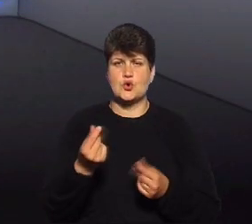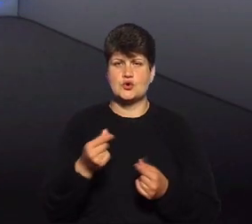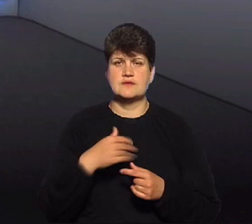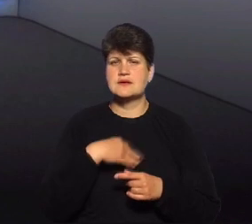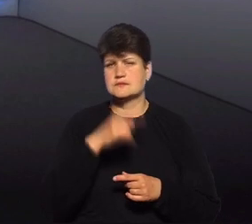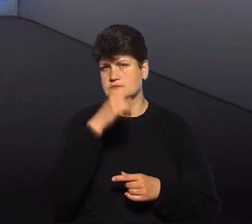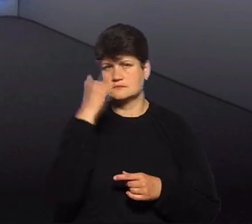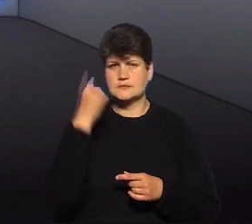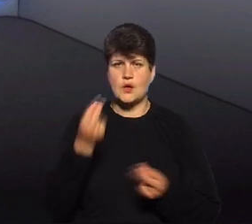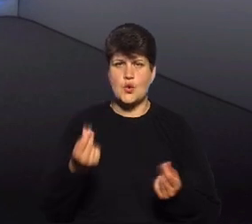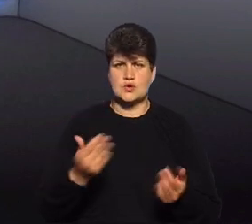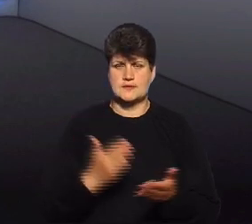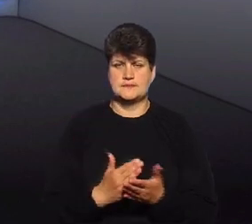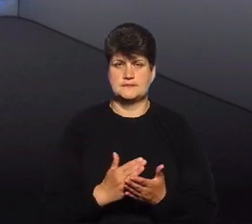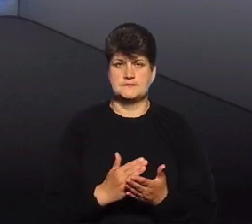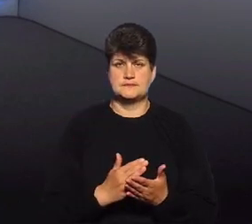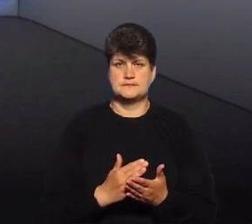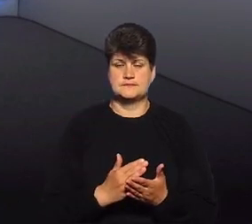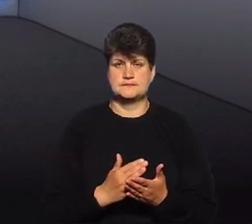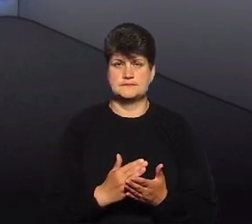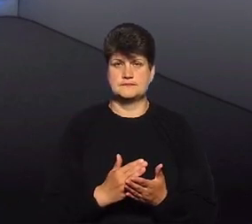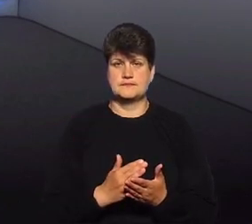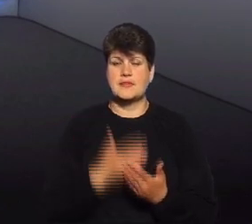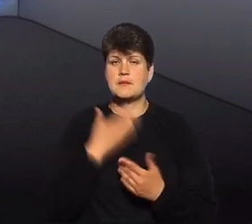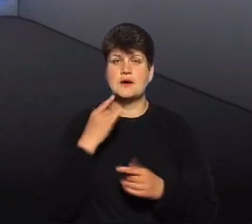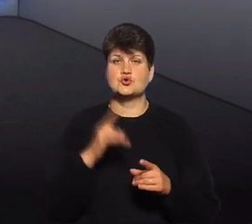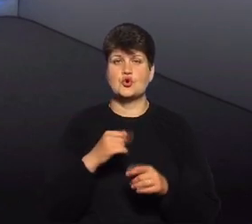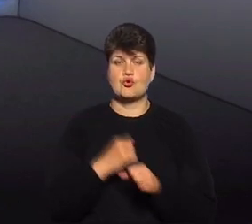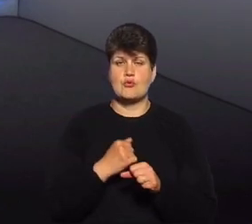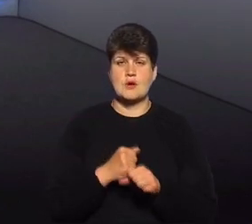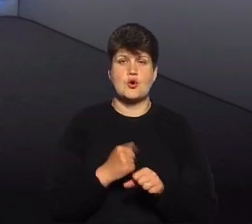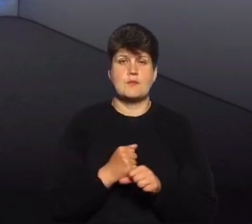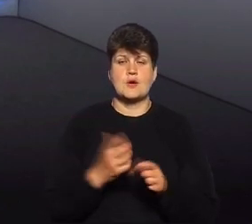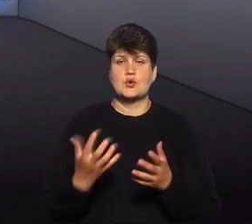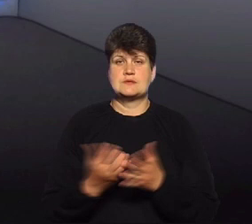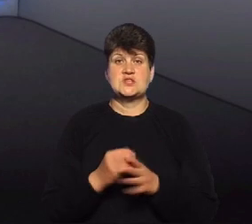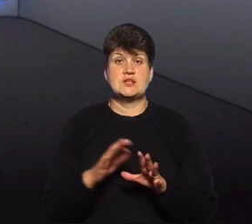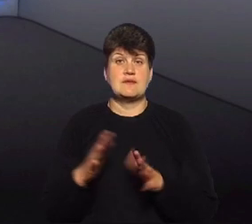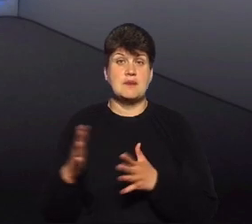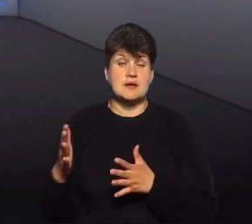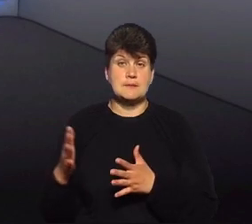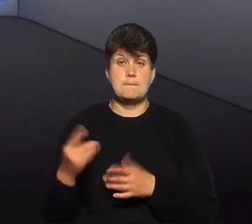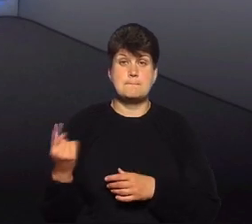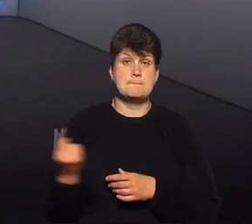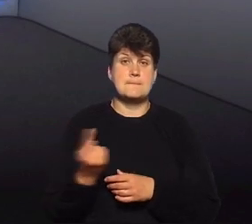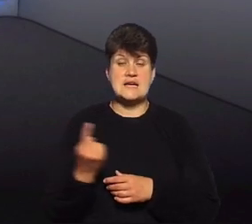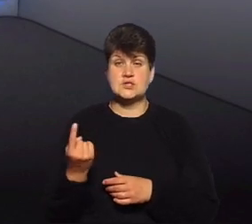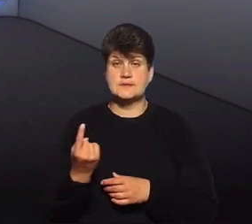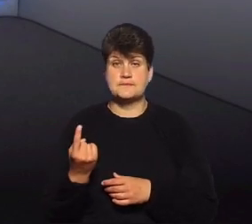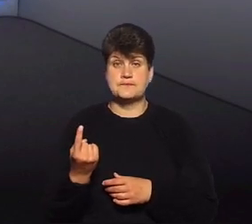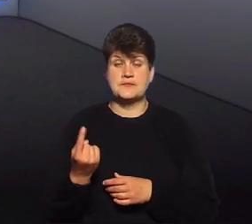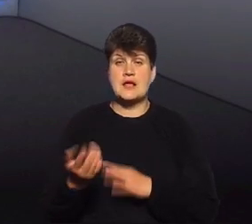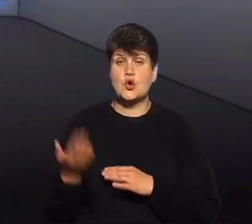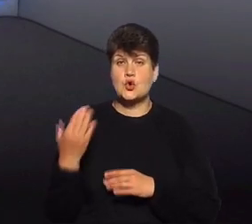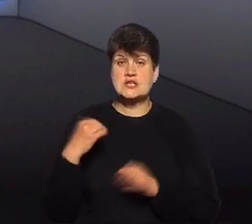і нам нема що робити, ми робимо там якісь успішні випадки. По-перше, колишній керівник моєї